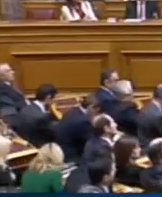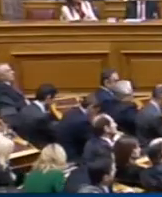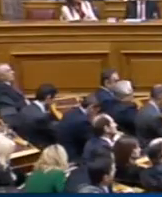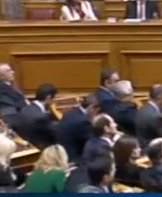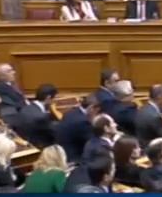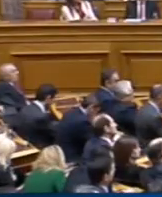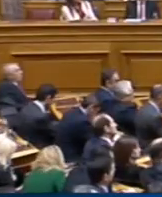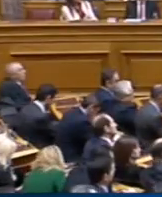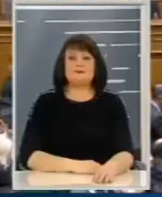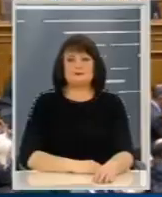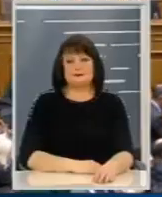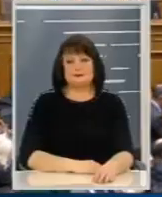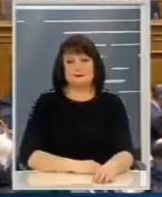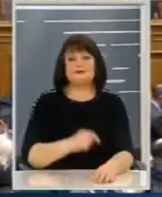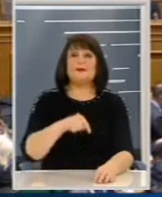Ευχαριστώ, κύριε Πρόεδρε.